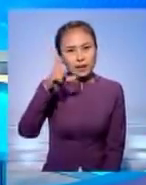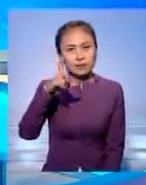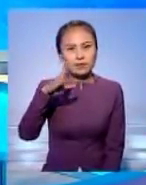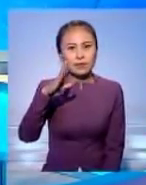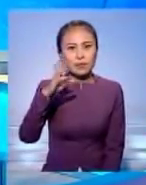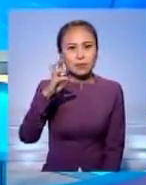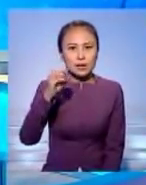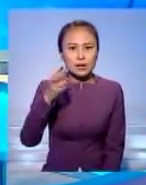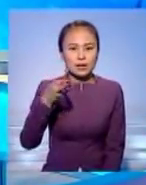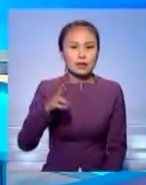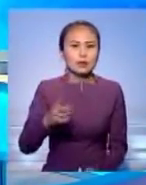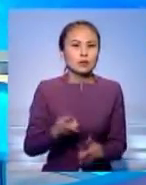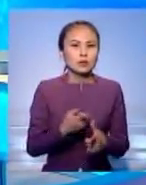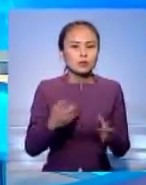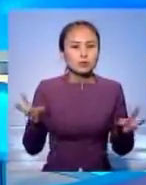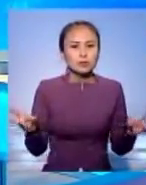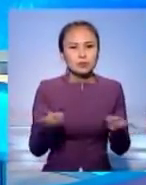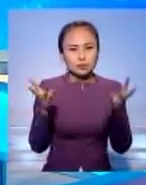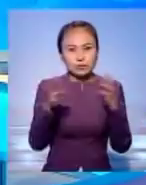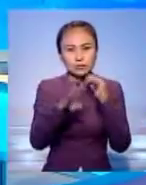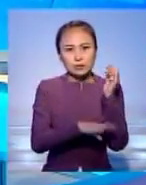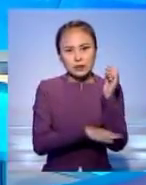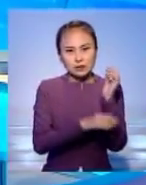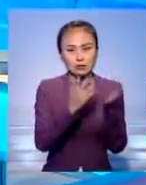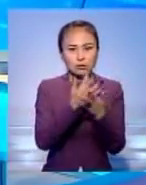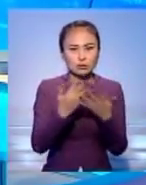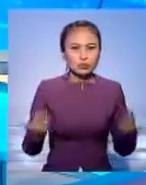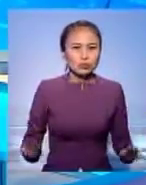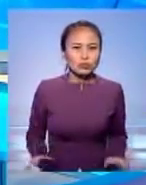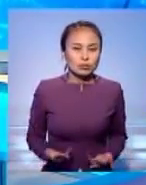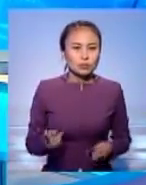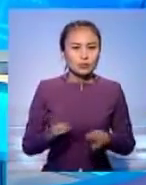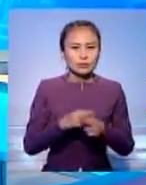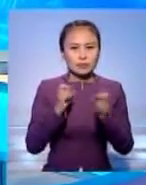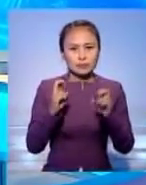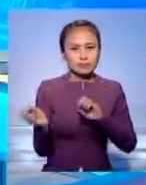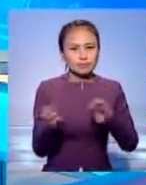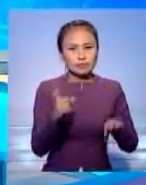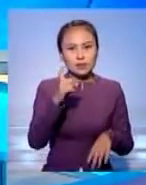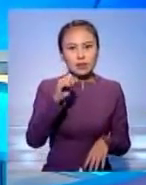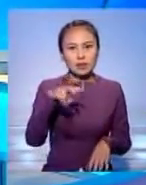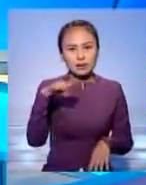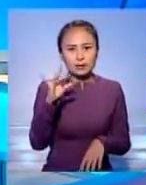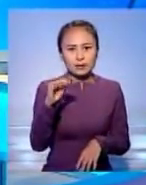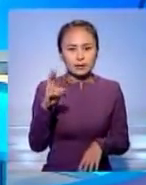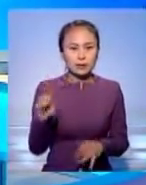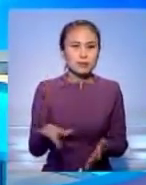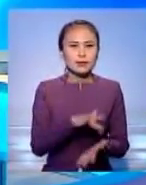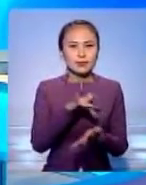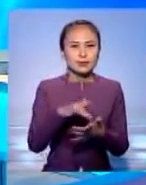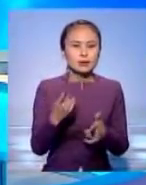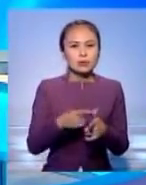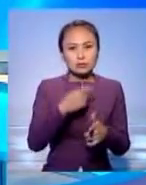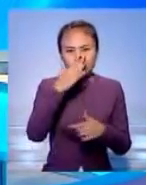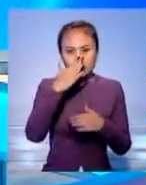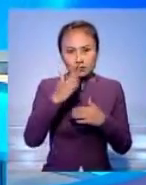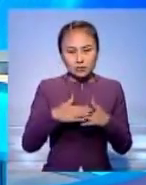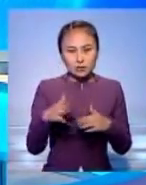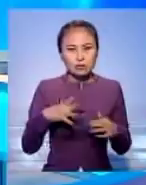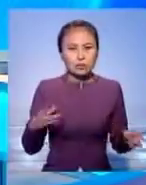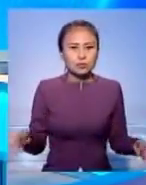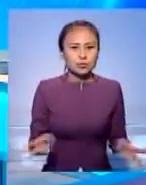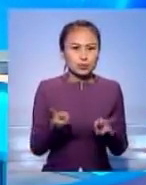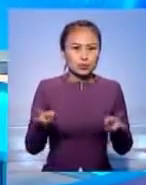Грецияның ФБА аралында орман өртеніп, бірнеше елді мекеннің тұрғындары қауіпсіз жерге көшірілді. Ол Халкида қаласына жақын алқапта